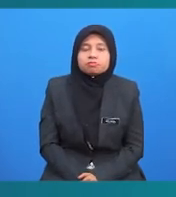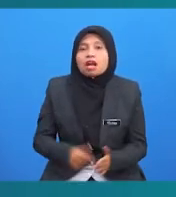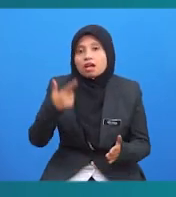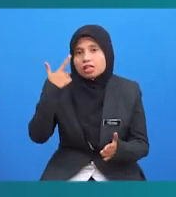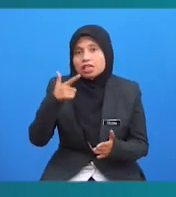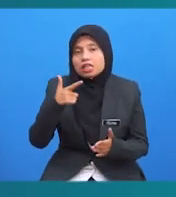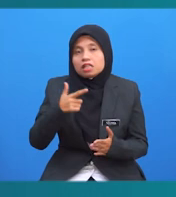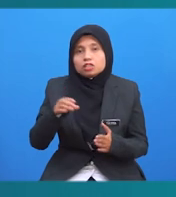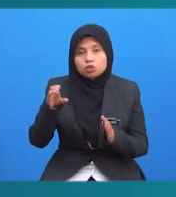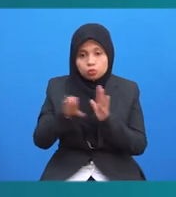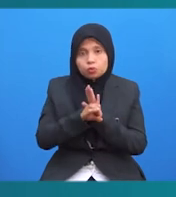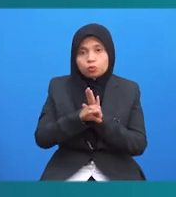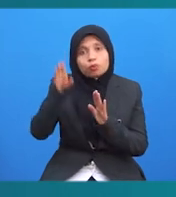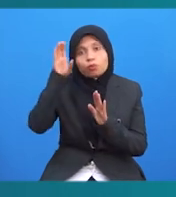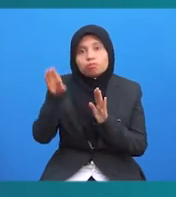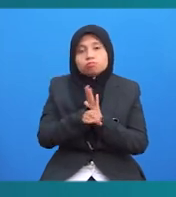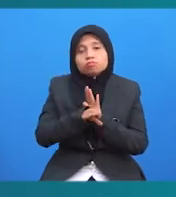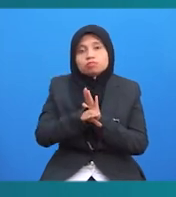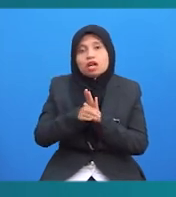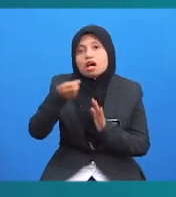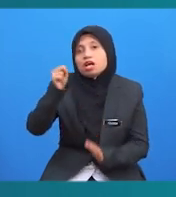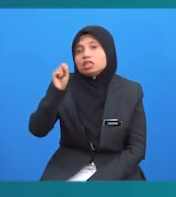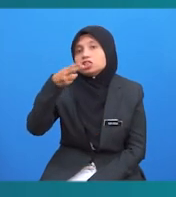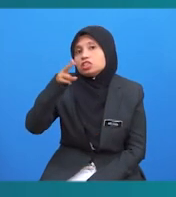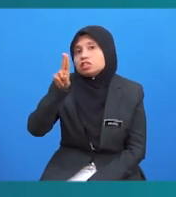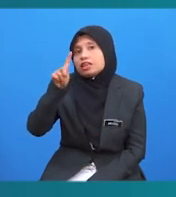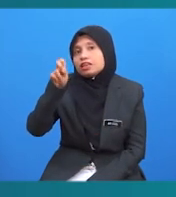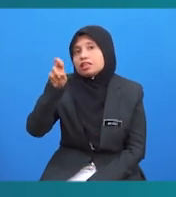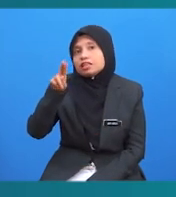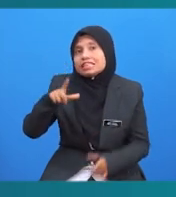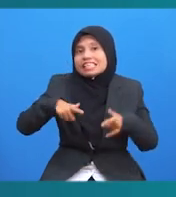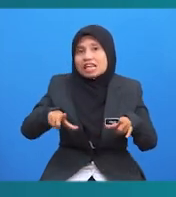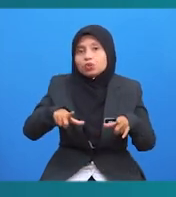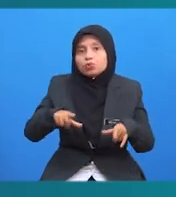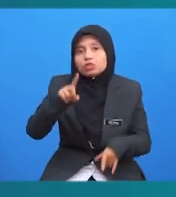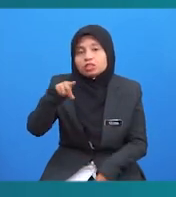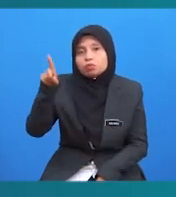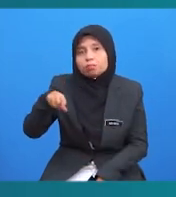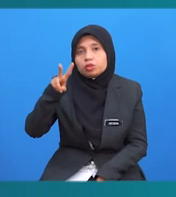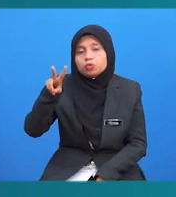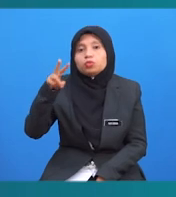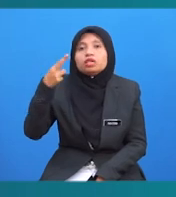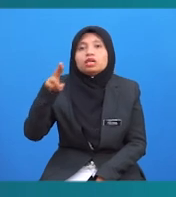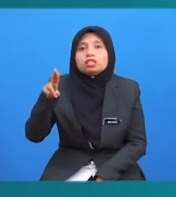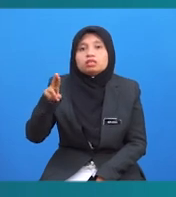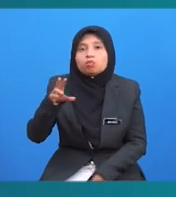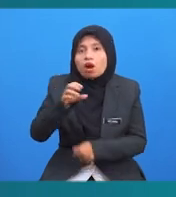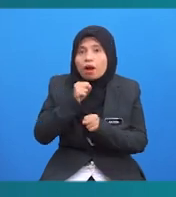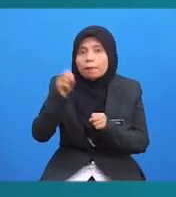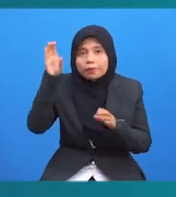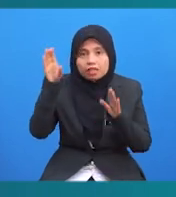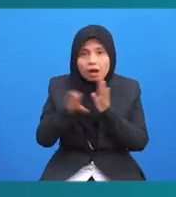Lihat contoh gambar ini. Pada kelajuan shutter speed 1/2000 saat, kita dapat mengambil